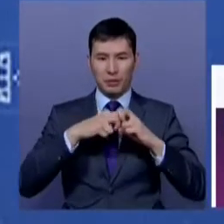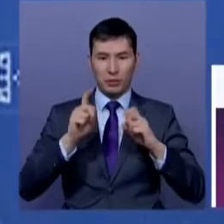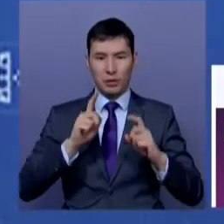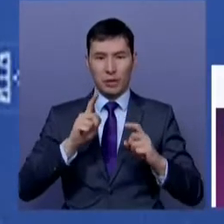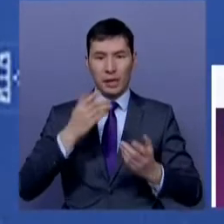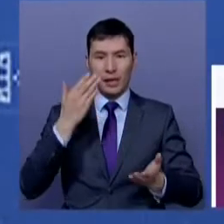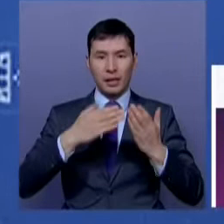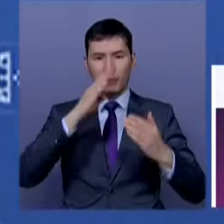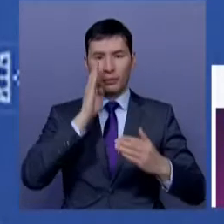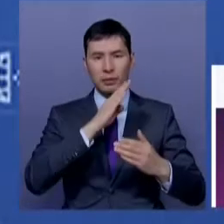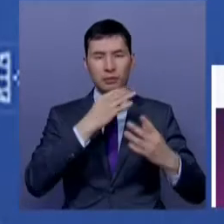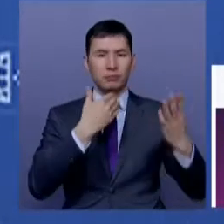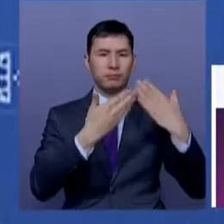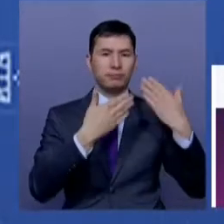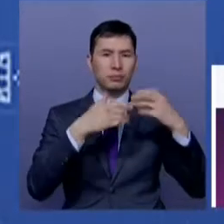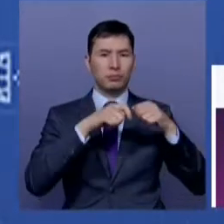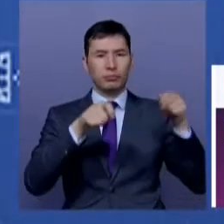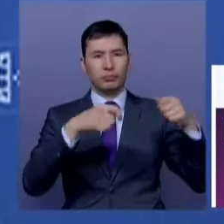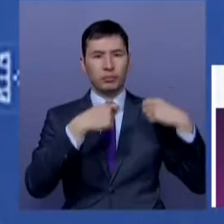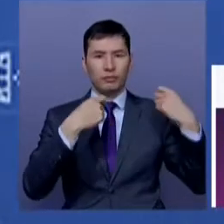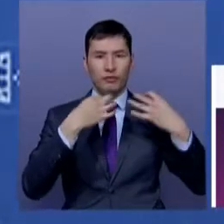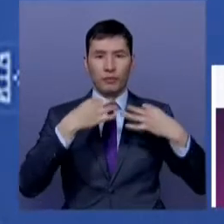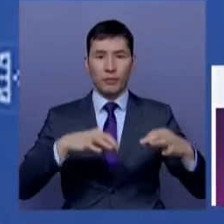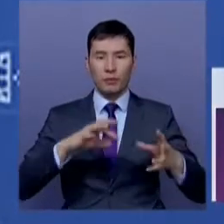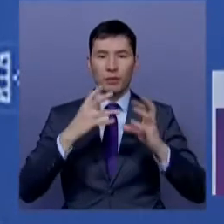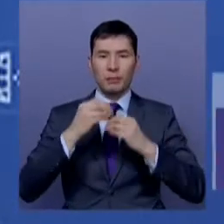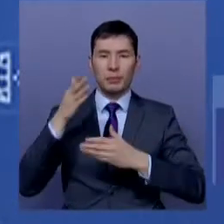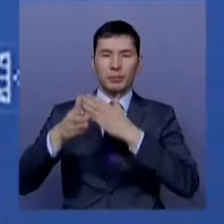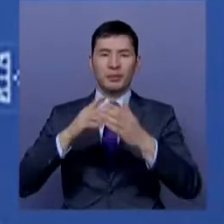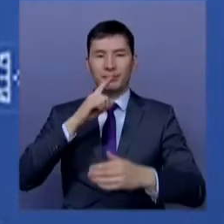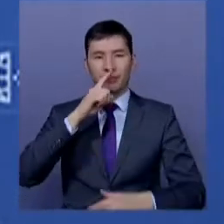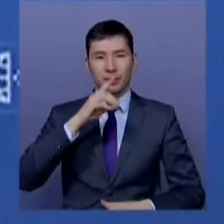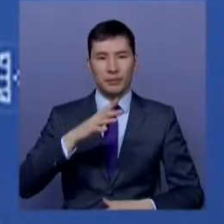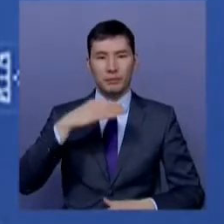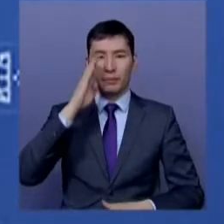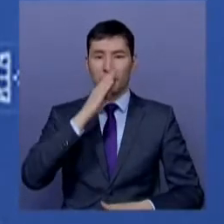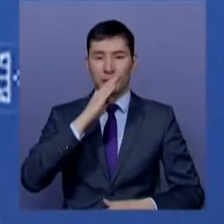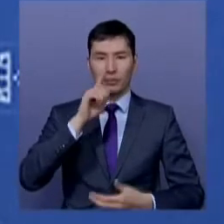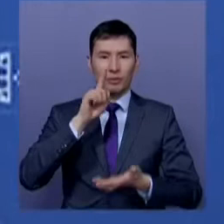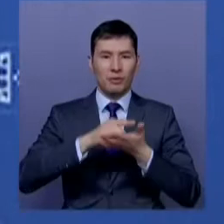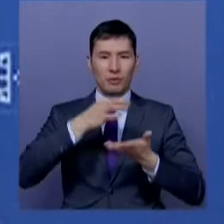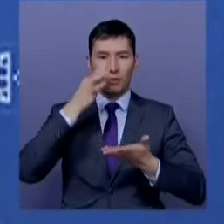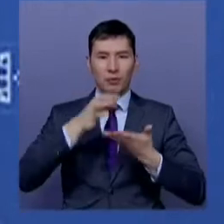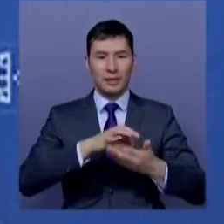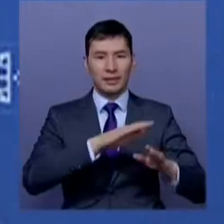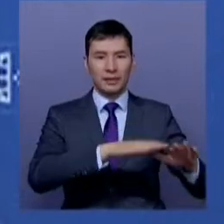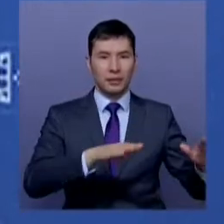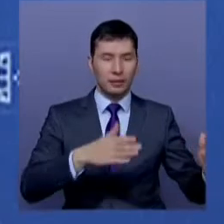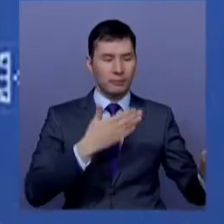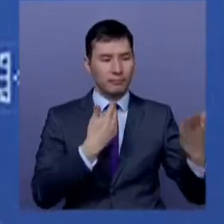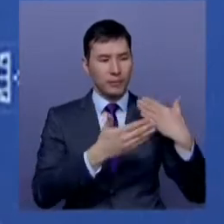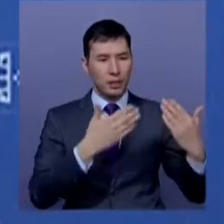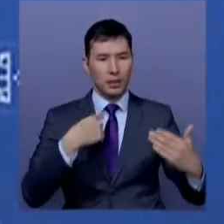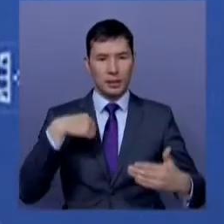болса, онда оның жан жарасы өршімейді. Сондықтан ең алдымен отбасында баламен дұрыс әңгіме жүруі керек. Яғни бала ата-анадан өзінің